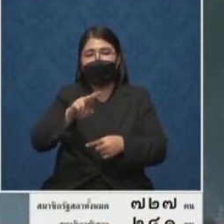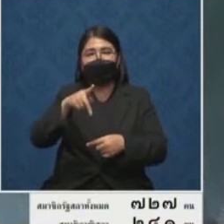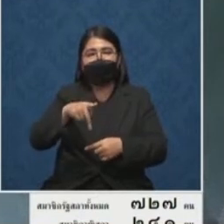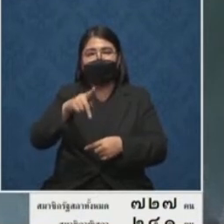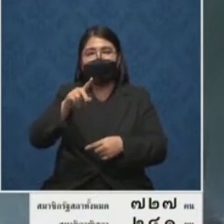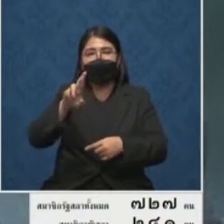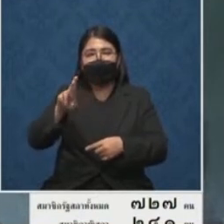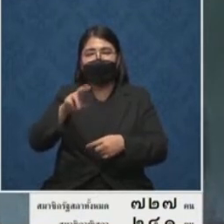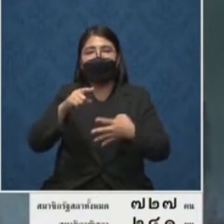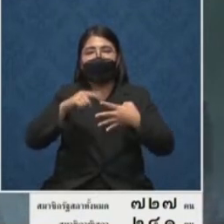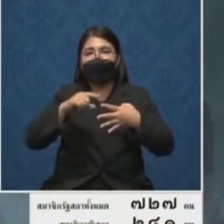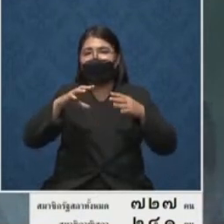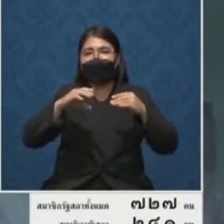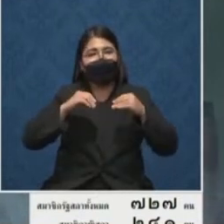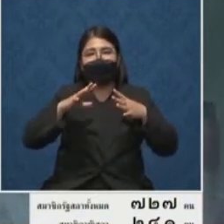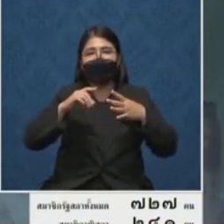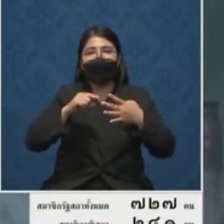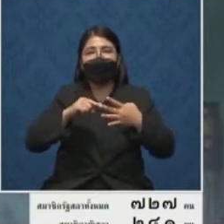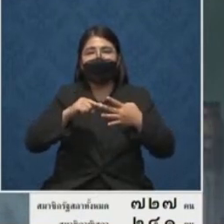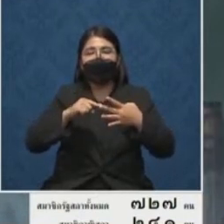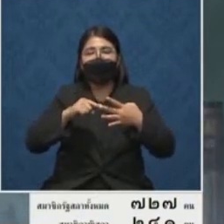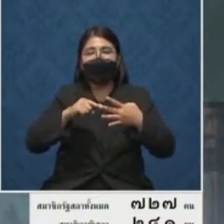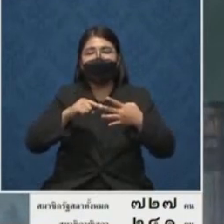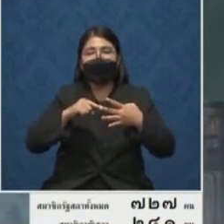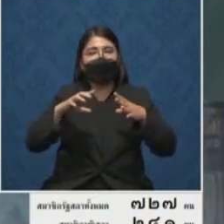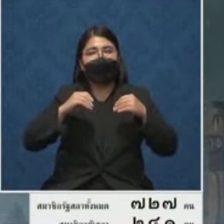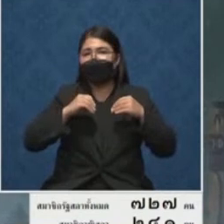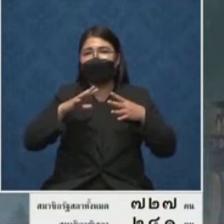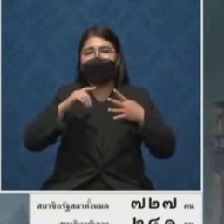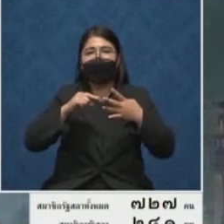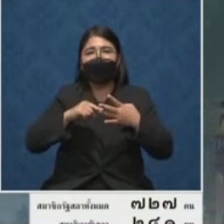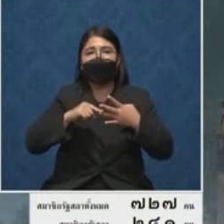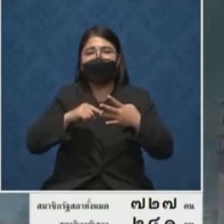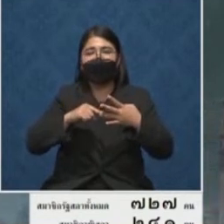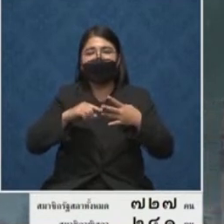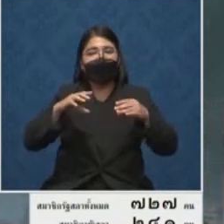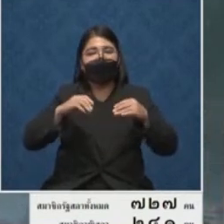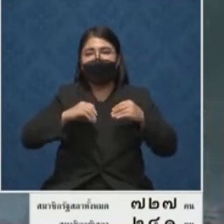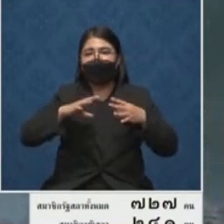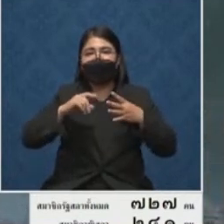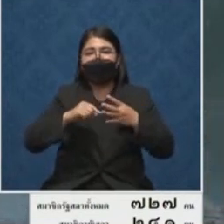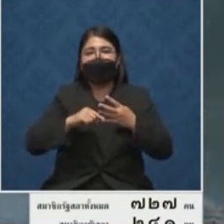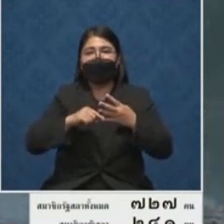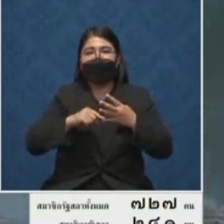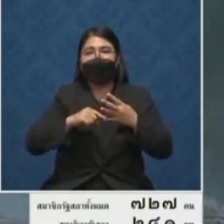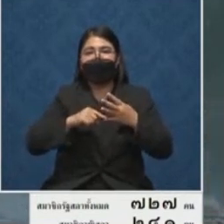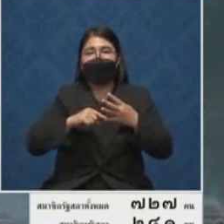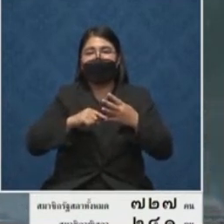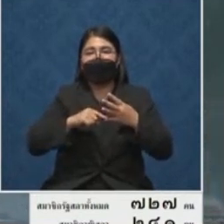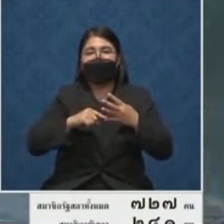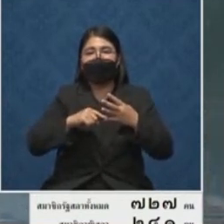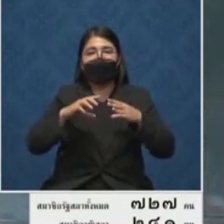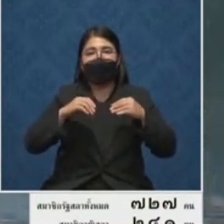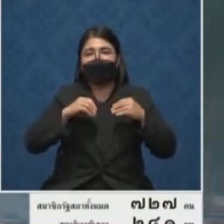ดนัยตั้งตระกูล 1ไม่รับหลักการ2ไม่รับหลักการ3ไม่รับหลัก